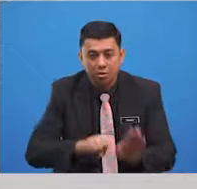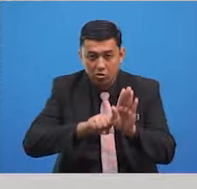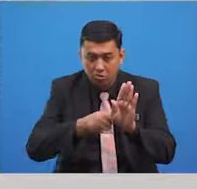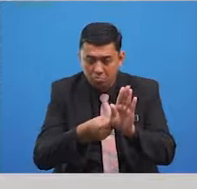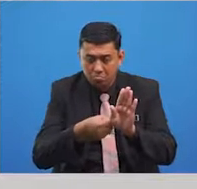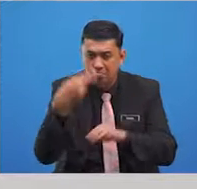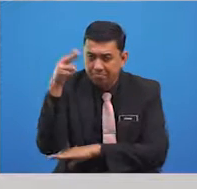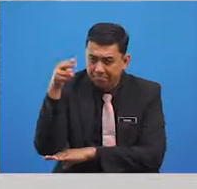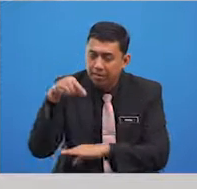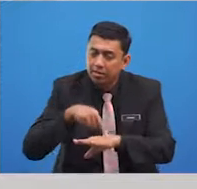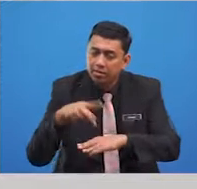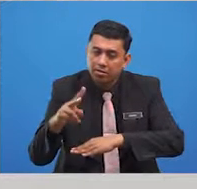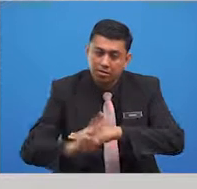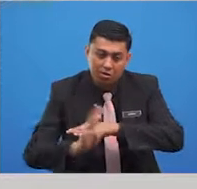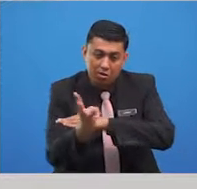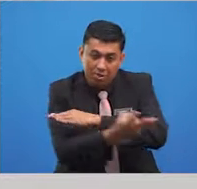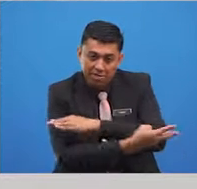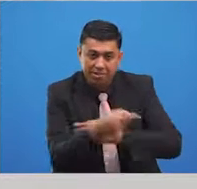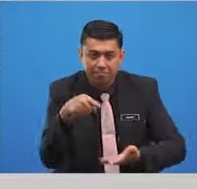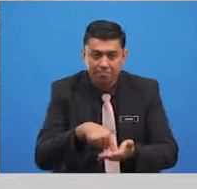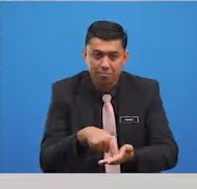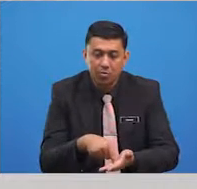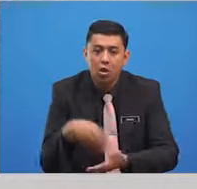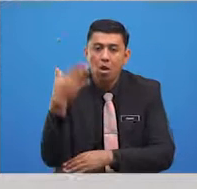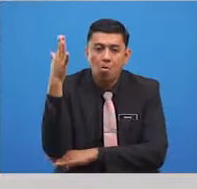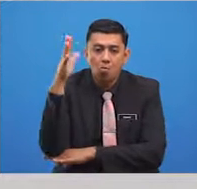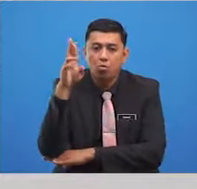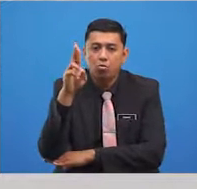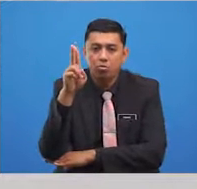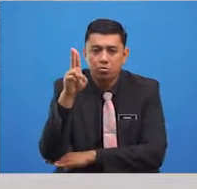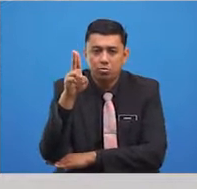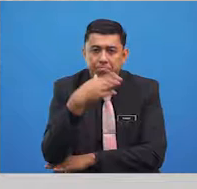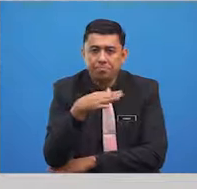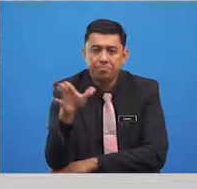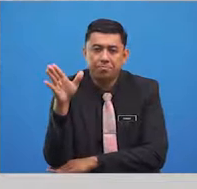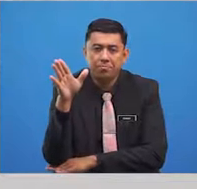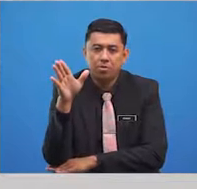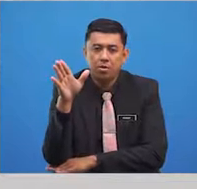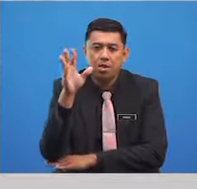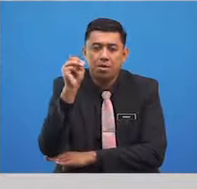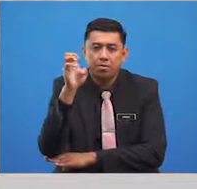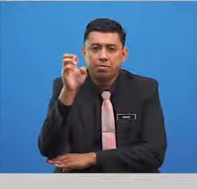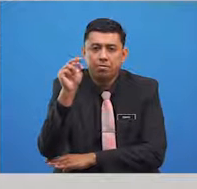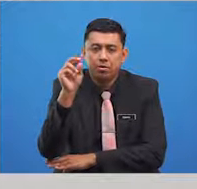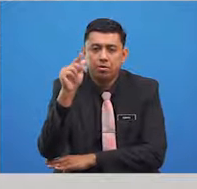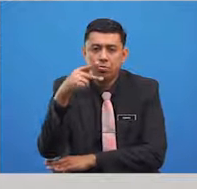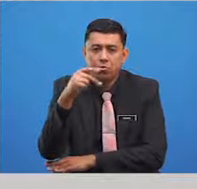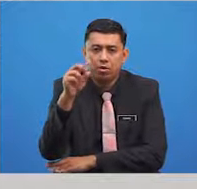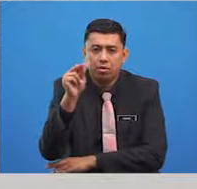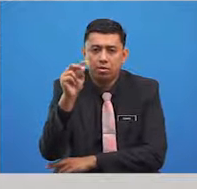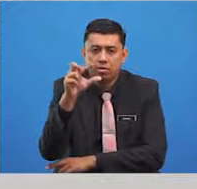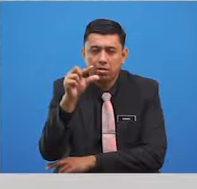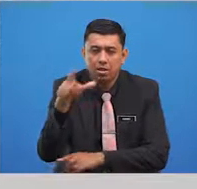Sumber hutan di kawasan hutan pantai ialah pokok ru, tapak kuda, mengkuang laut, bebaru,